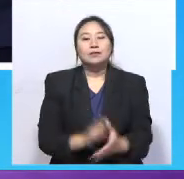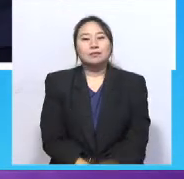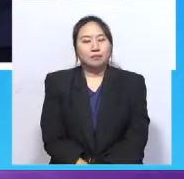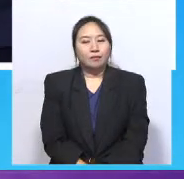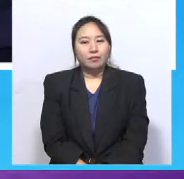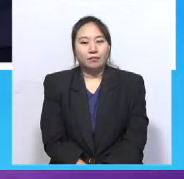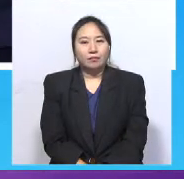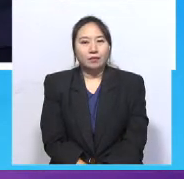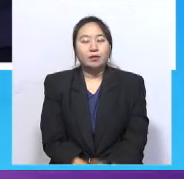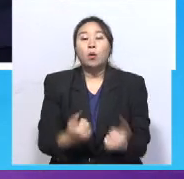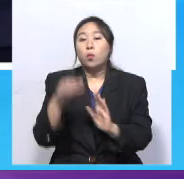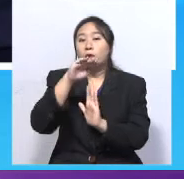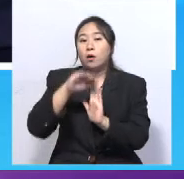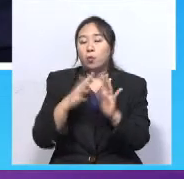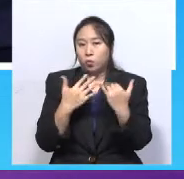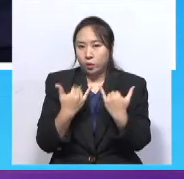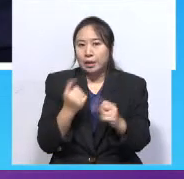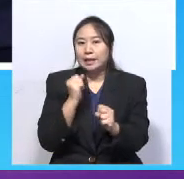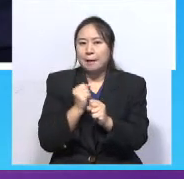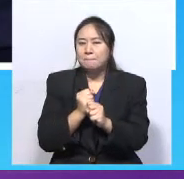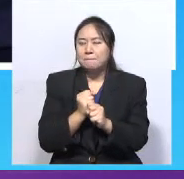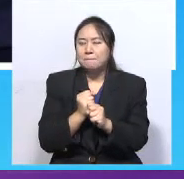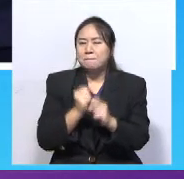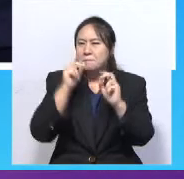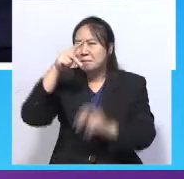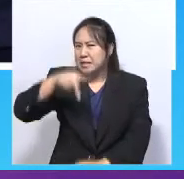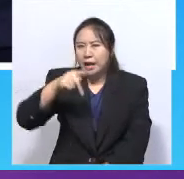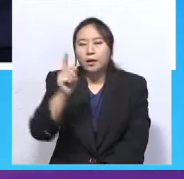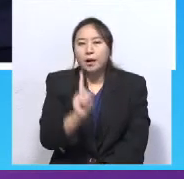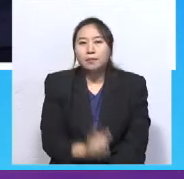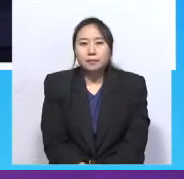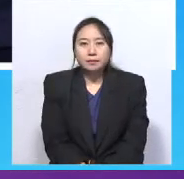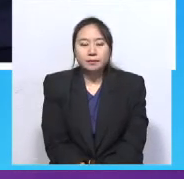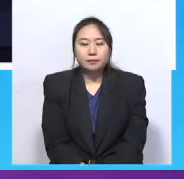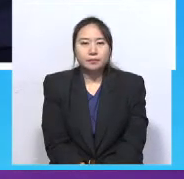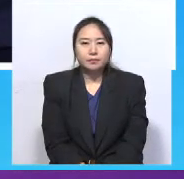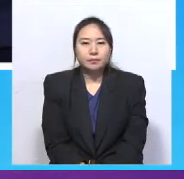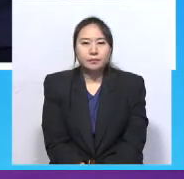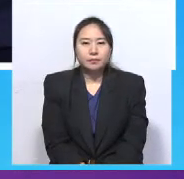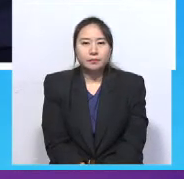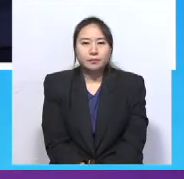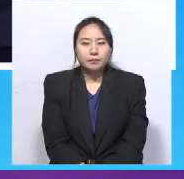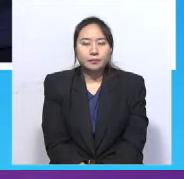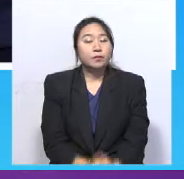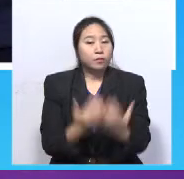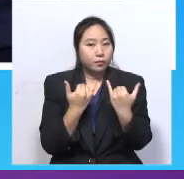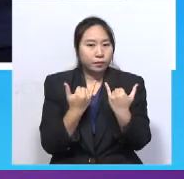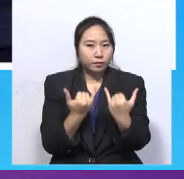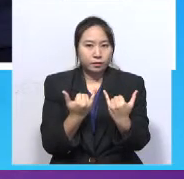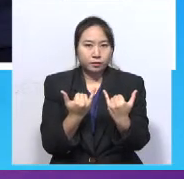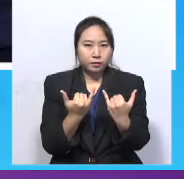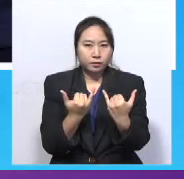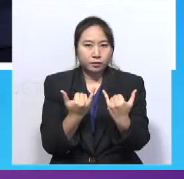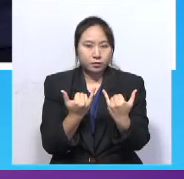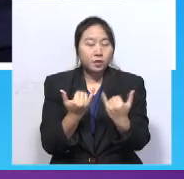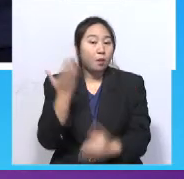ค่ะขั้นตอนวันนี้จะมีการดำเนินการเรื่องไหนเป็นพิเศษไหมคะอ๋อ วันนี้ก็เป็นการคืออย่างที่ผมเรียนว่า